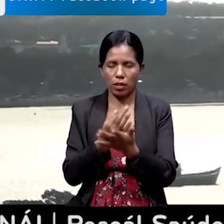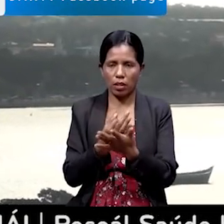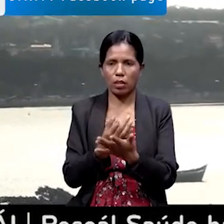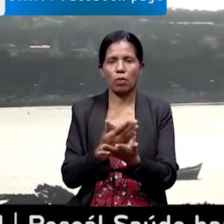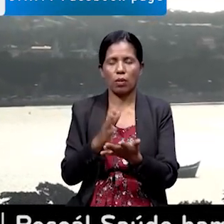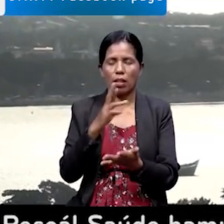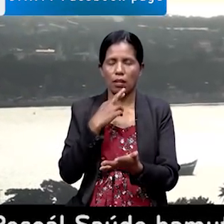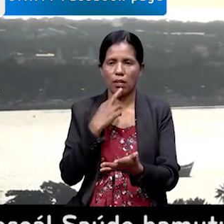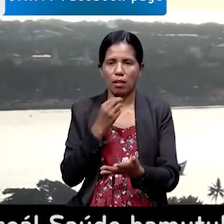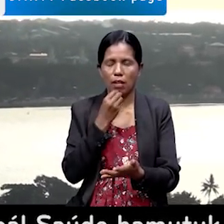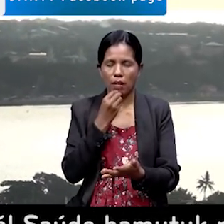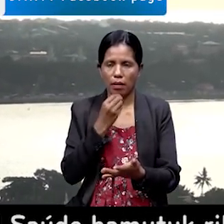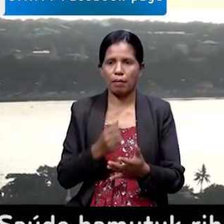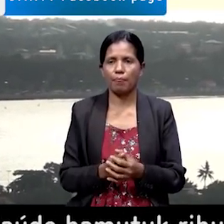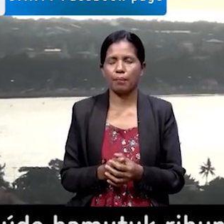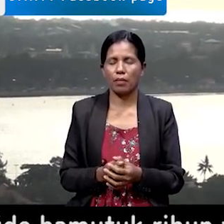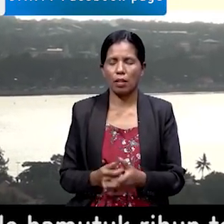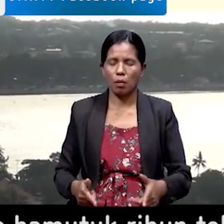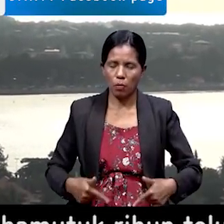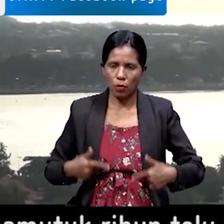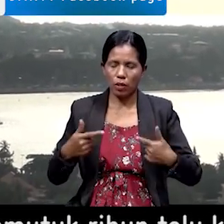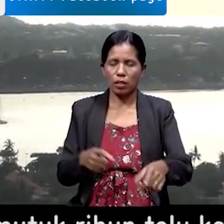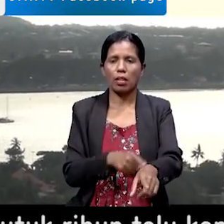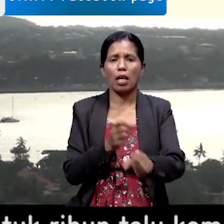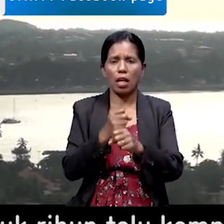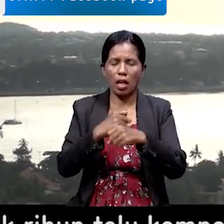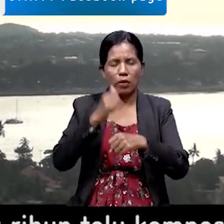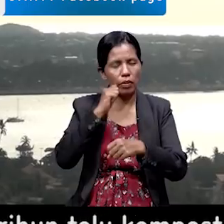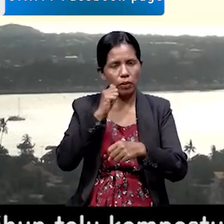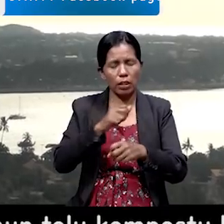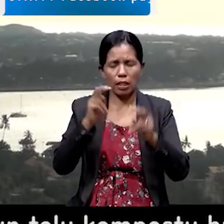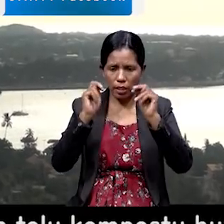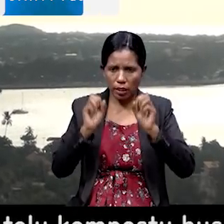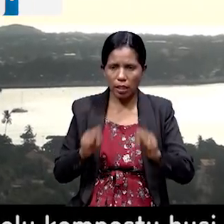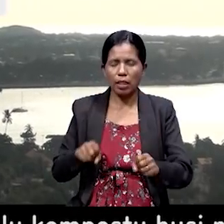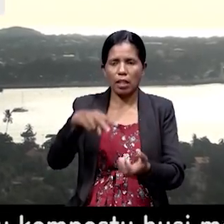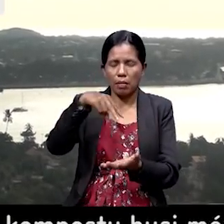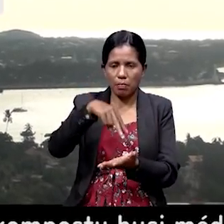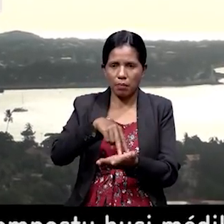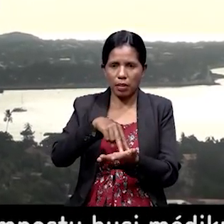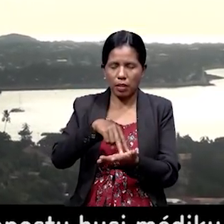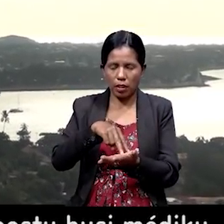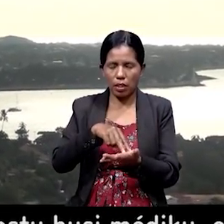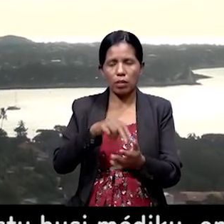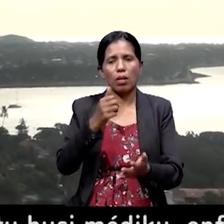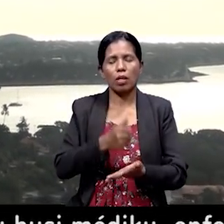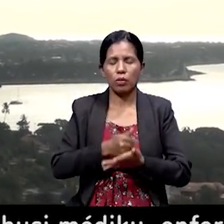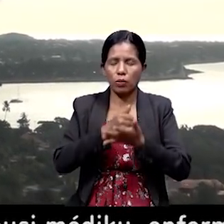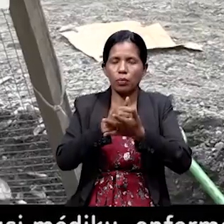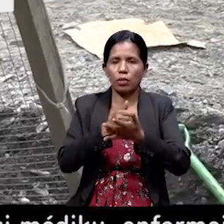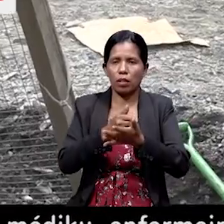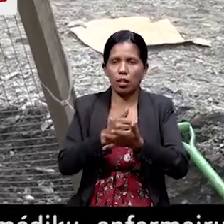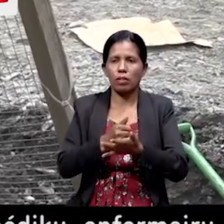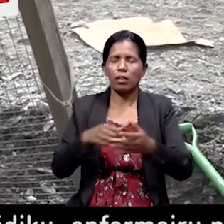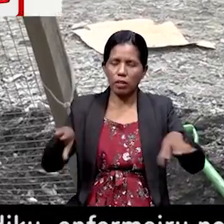iha Moris ne rasik ne kaduna, halo feto sirat tengki hamri. Hametin futukabun, lolo lima barai, haturu